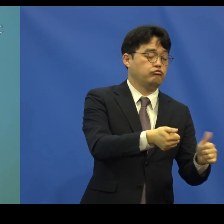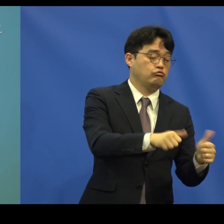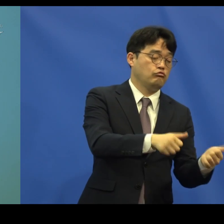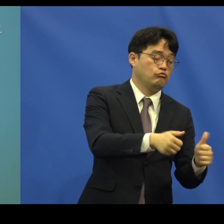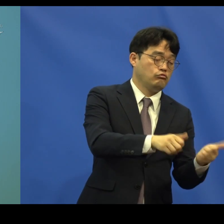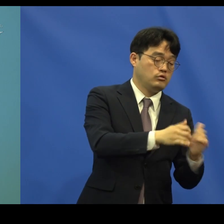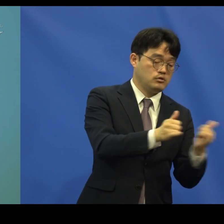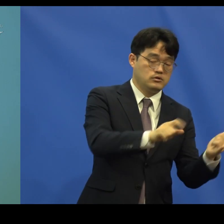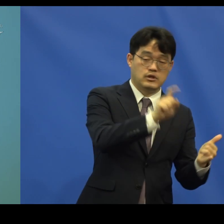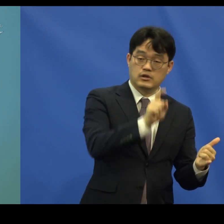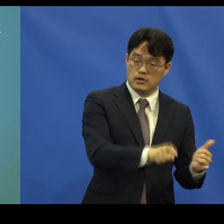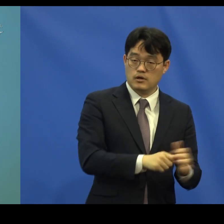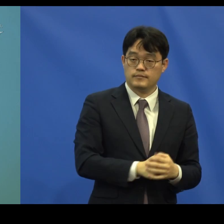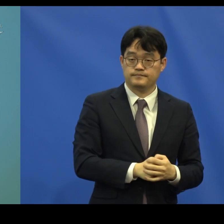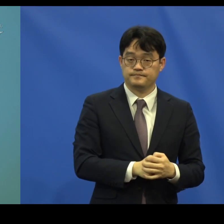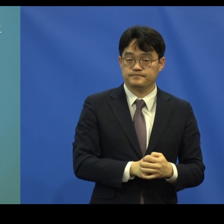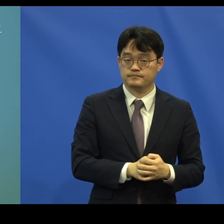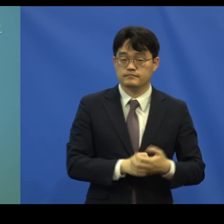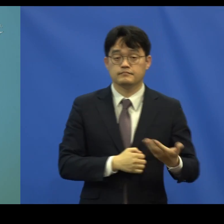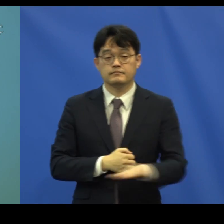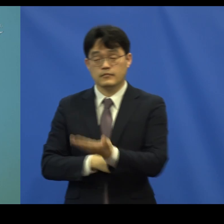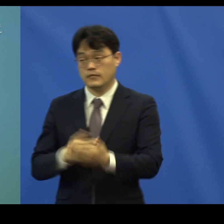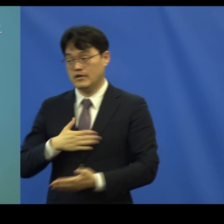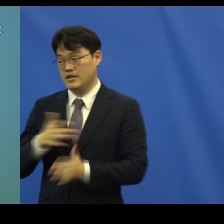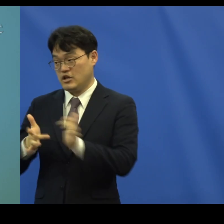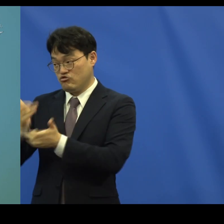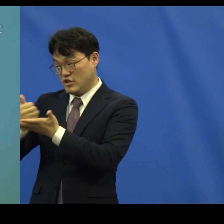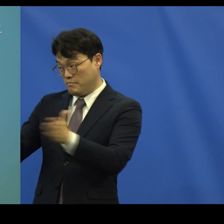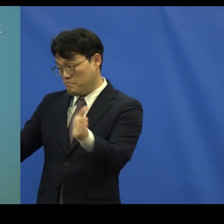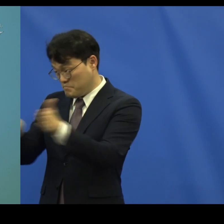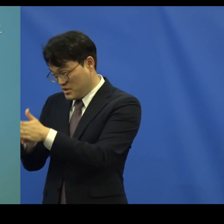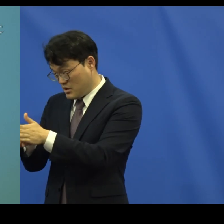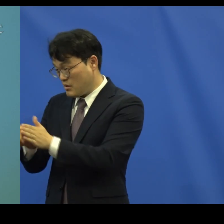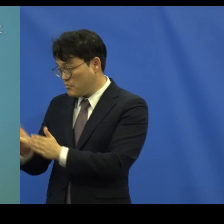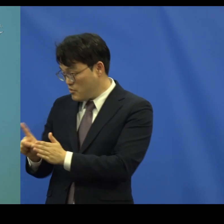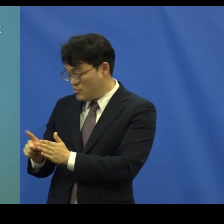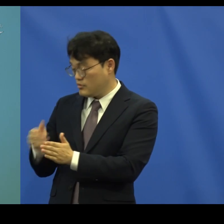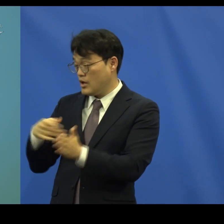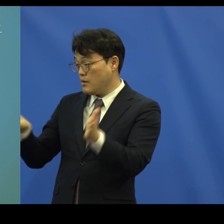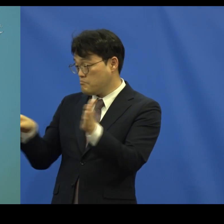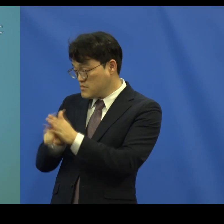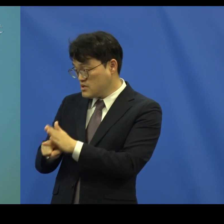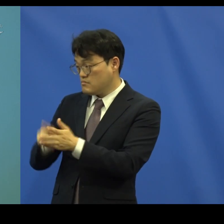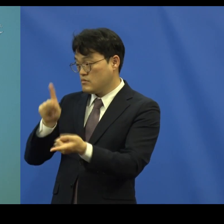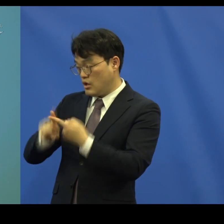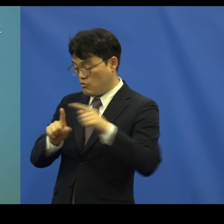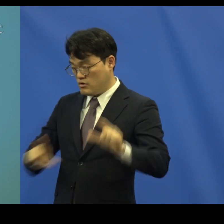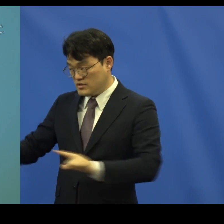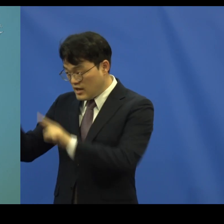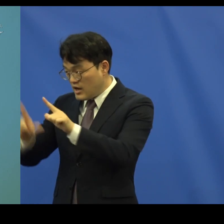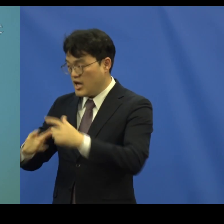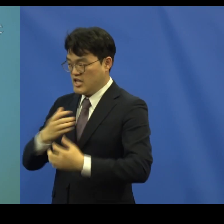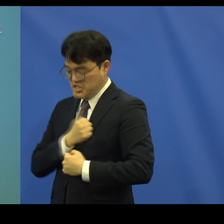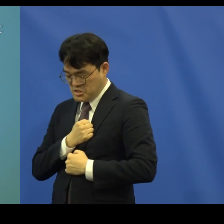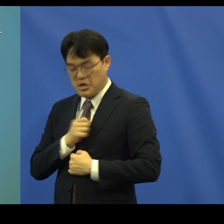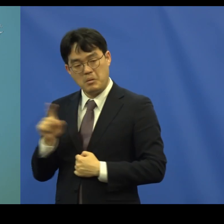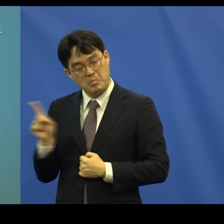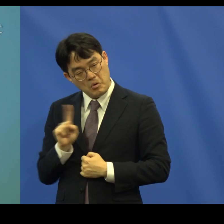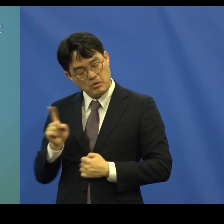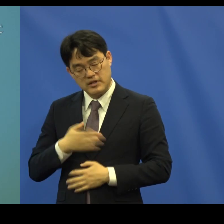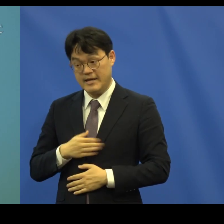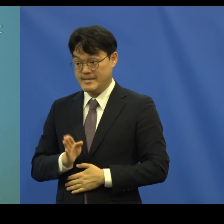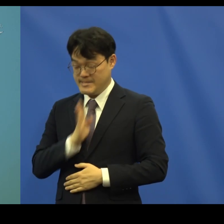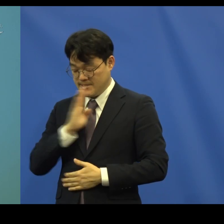나는 예수를 진짜 믿고 있는가? 왜 교회를 다니는가? 왜 예수는 나에게 어떤 분인가? 내가 진정한 그리스도인인가? 나는